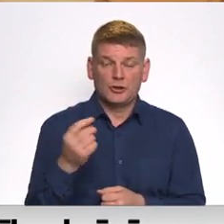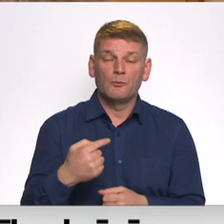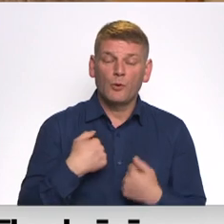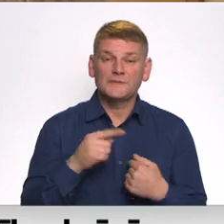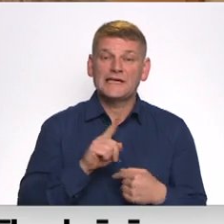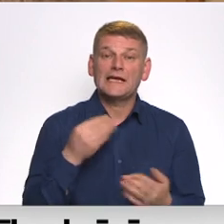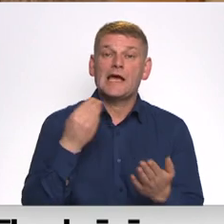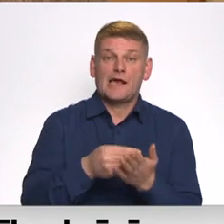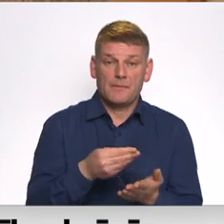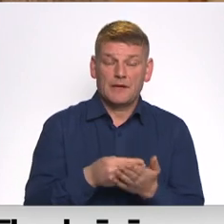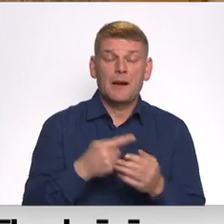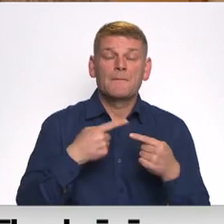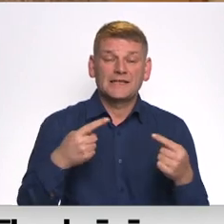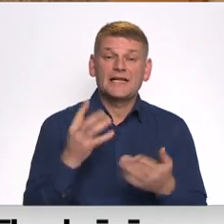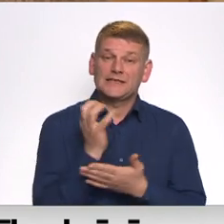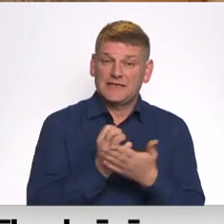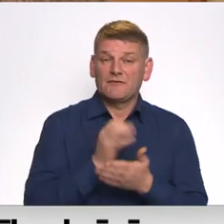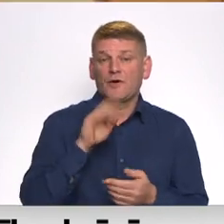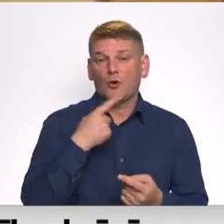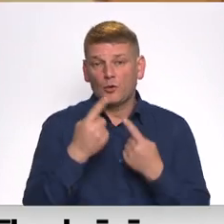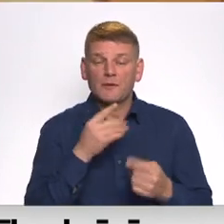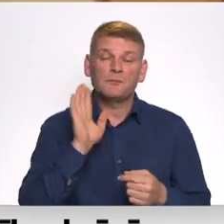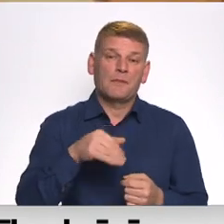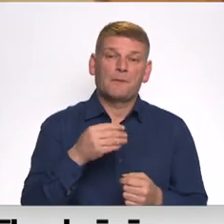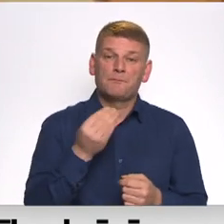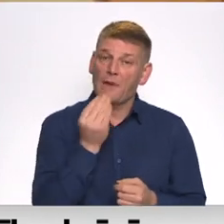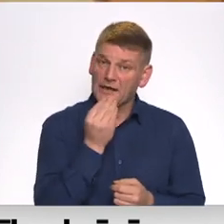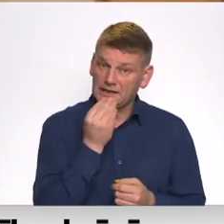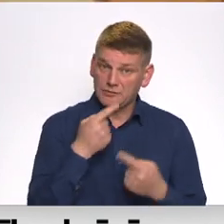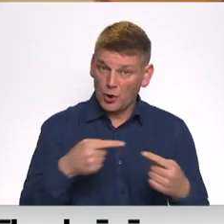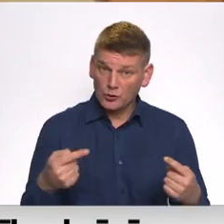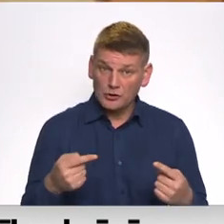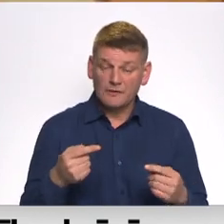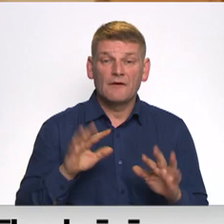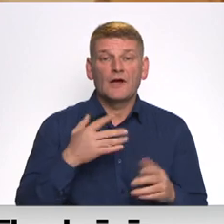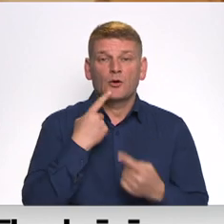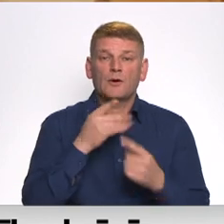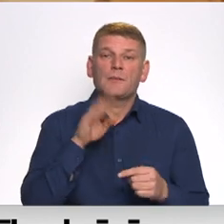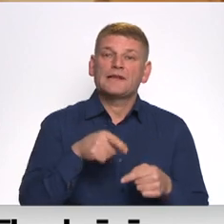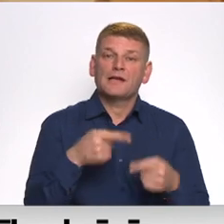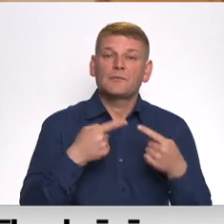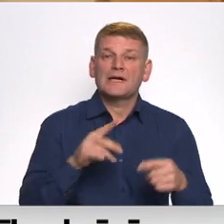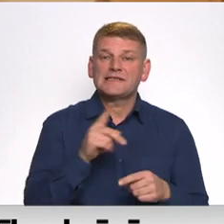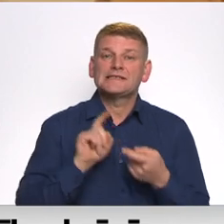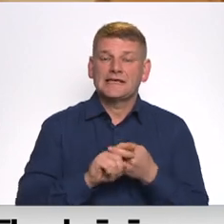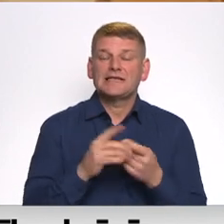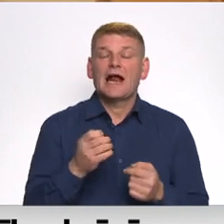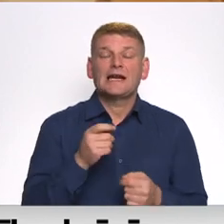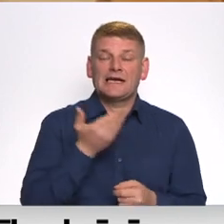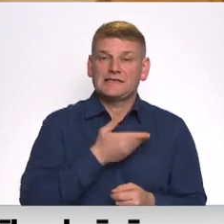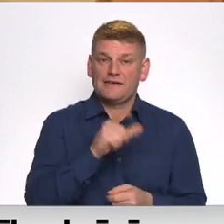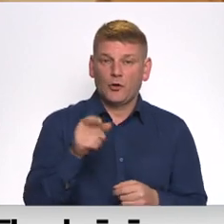ir jāiepēr. Materiālās rezerves varbūt runa par pārtikas produktiem, bet varbūt runa par tādām precēm, kas ir saistīts ar iedzīvotāju